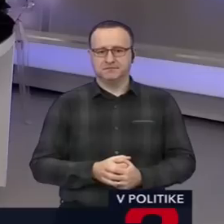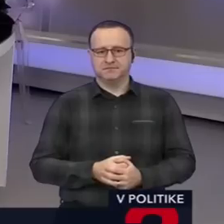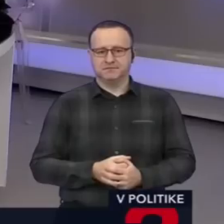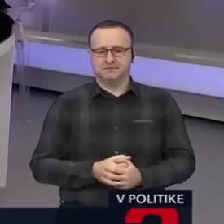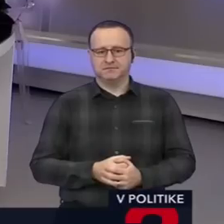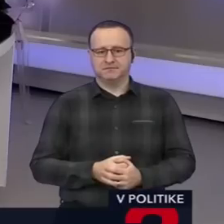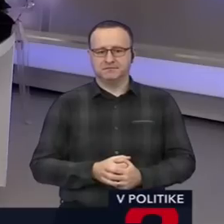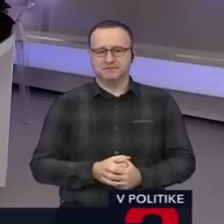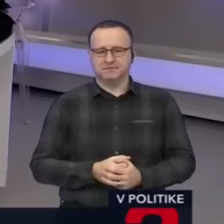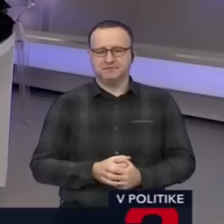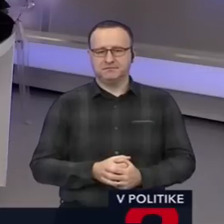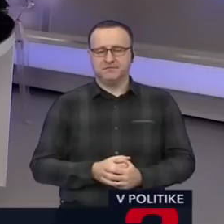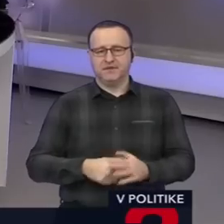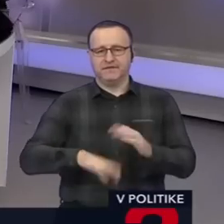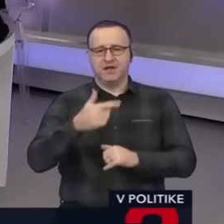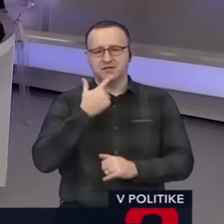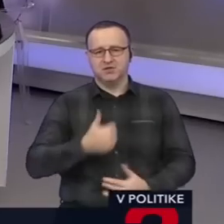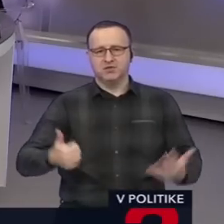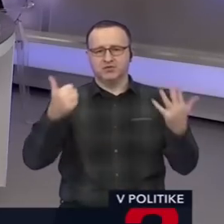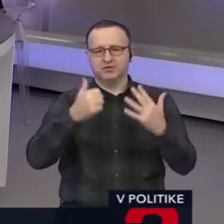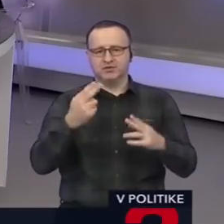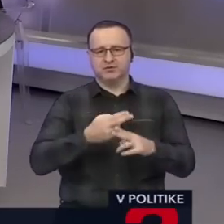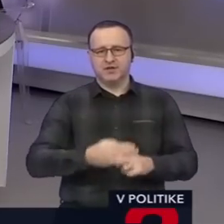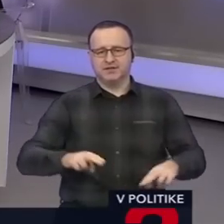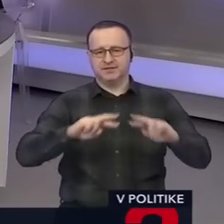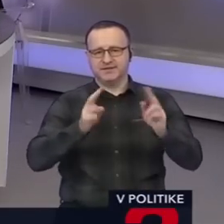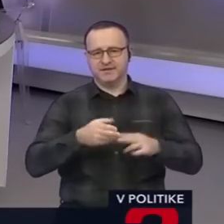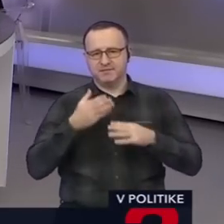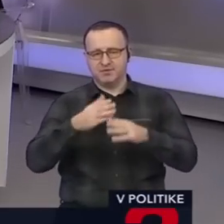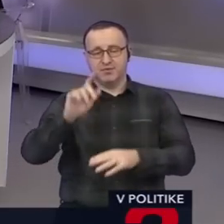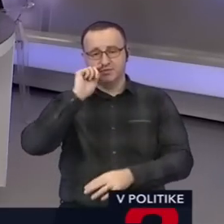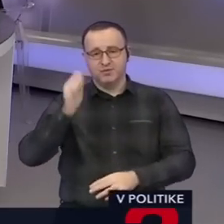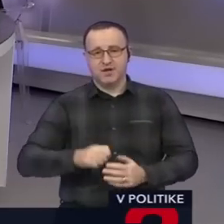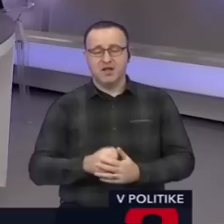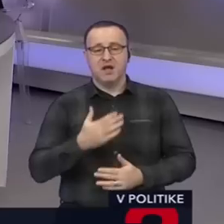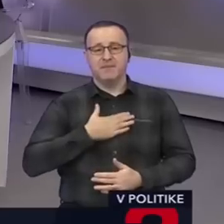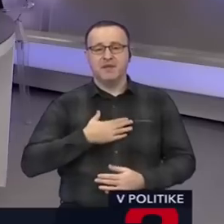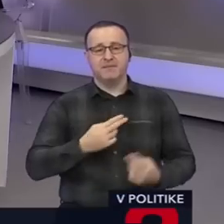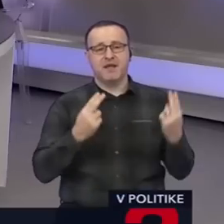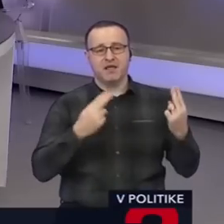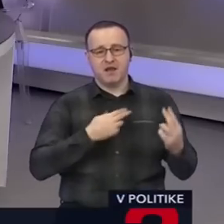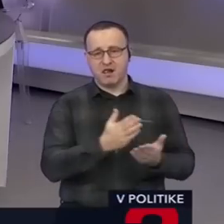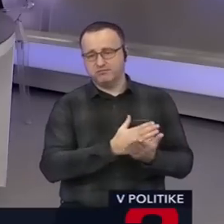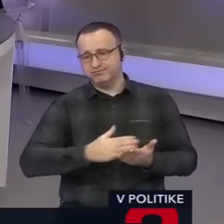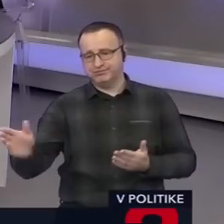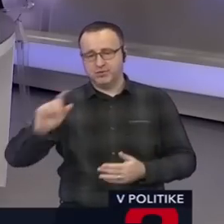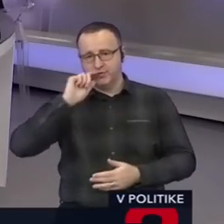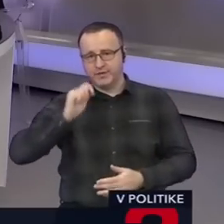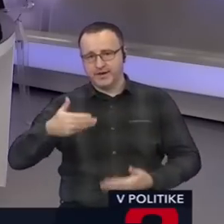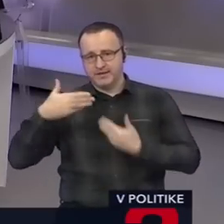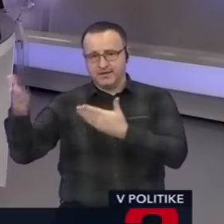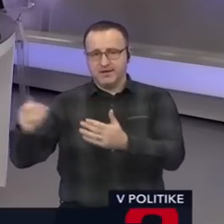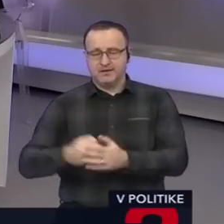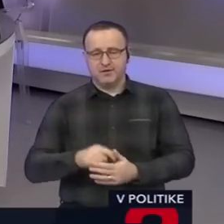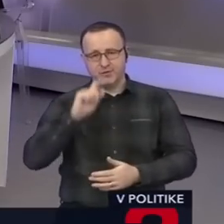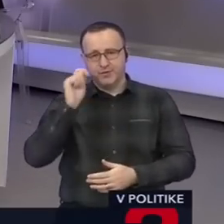krajín, hovorím, viac ako 60 krajín sveta pomáha Ukrajine. A teraz my im dáme vlastne nami vyradený materiál, ktorý príde na Ukrajinu, ale Ukrajinci si budú sami na